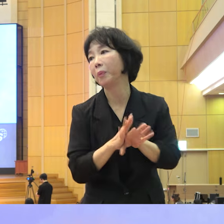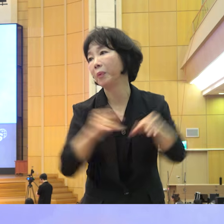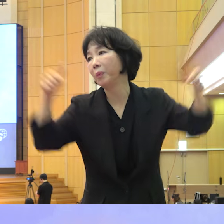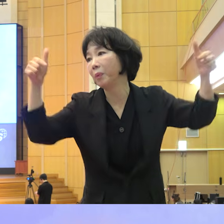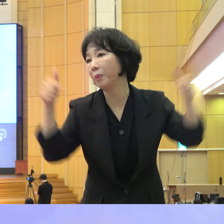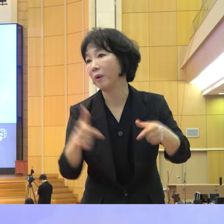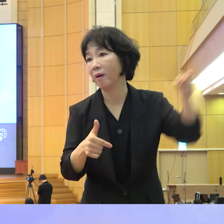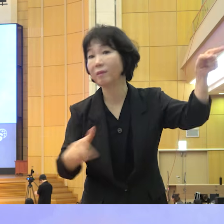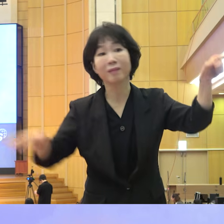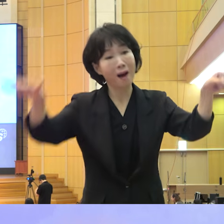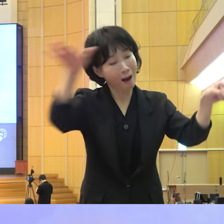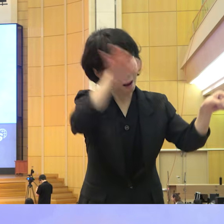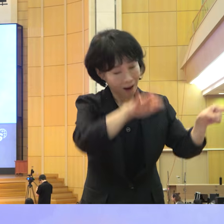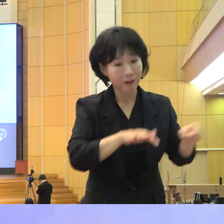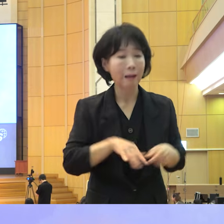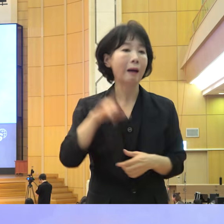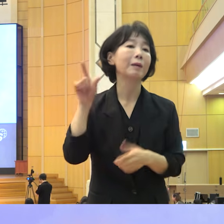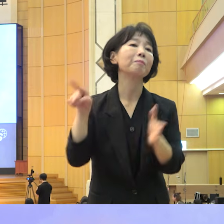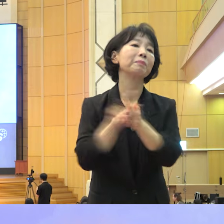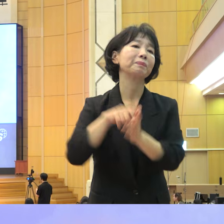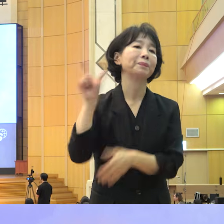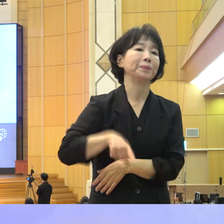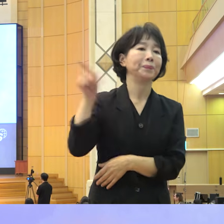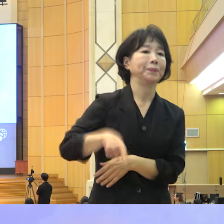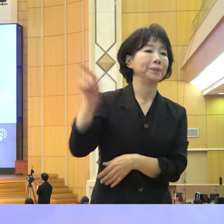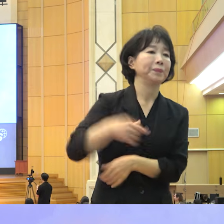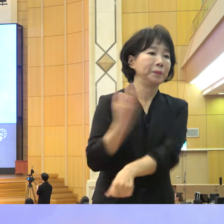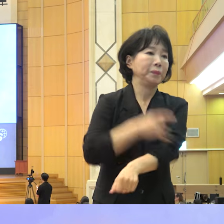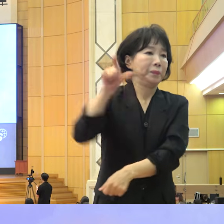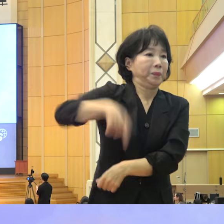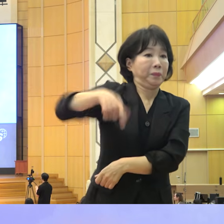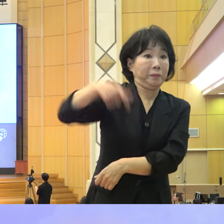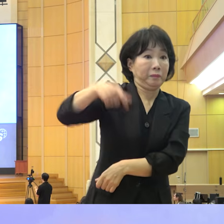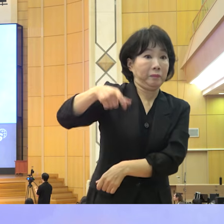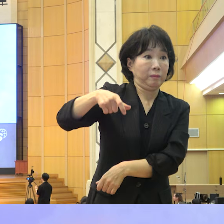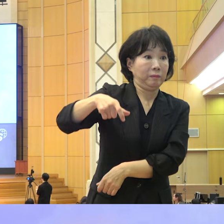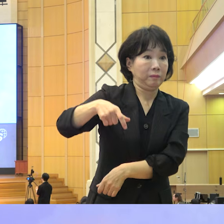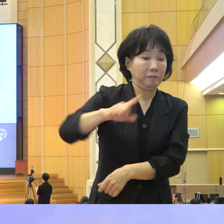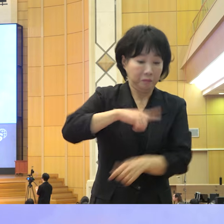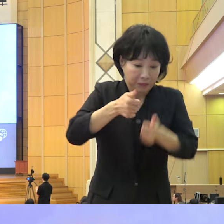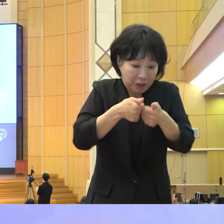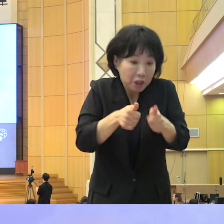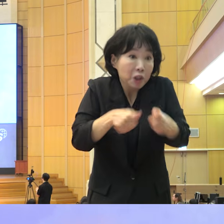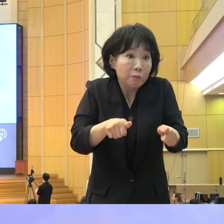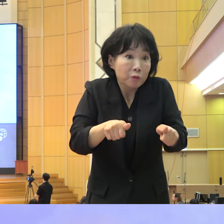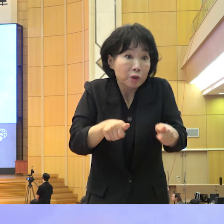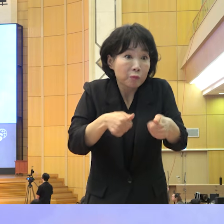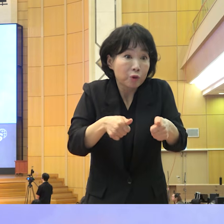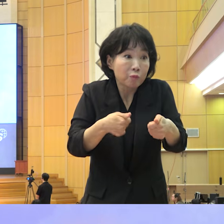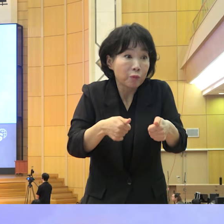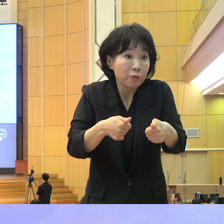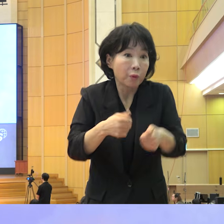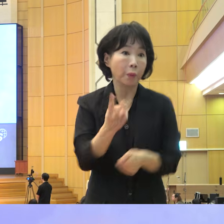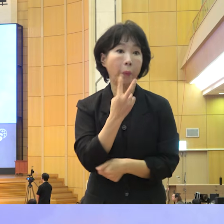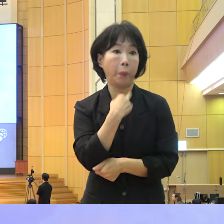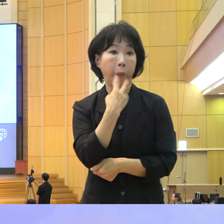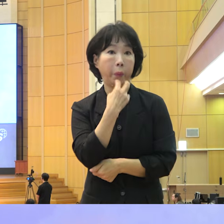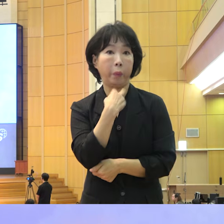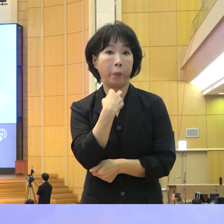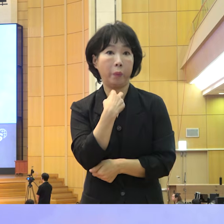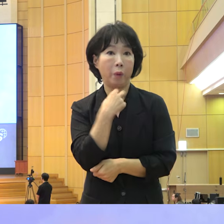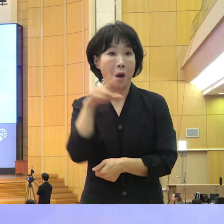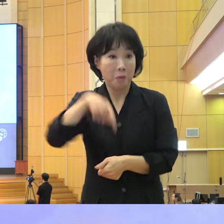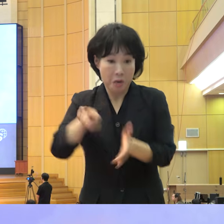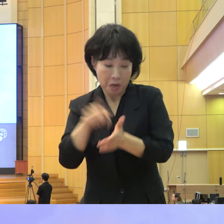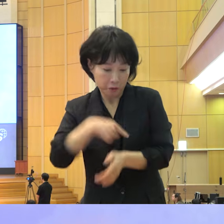그래서 이제는 전부 다 카드식으로, 그것이 신분증도 되고 그것이 돈 대신 카드처럼